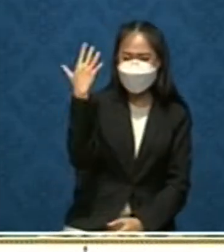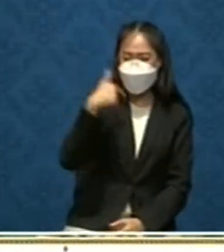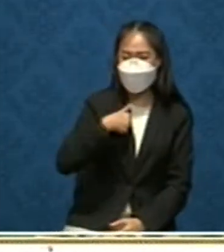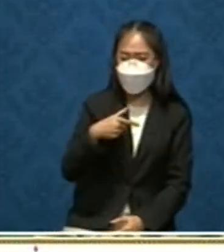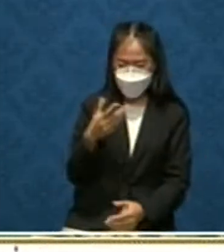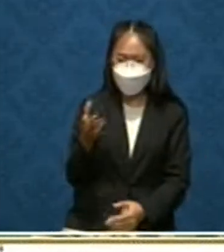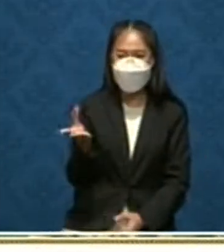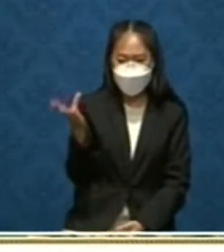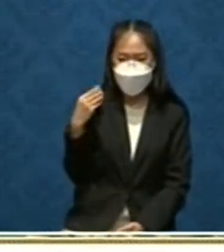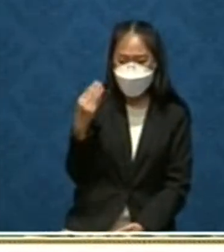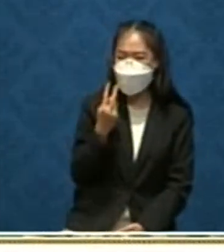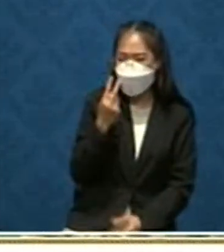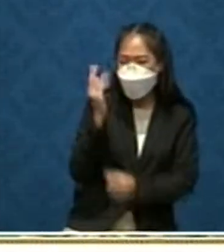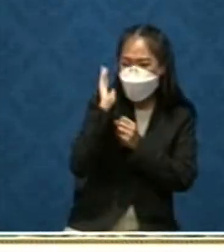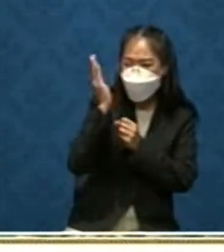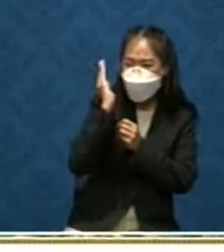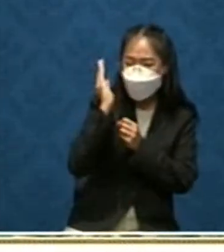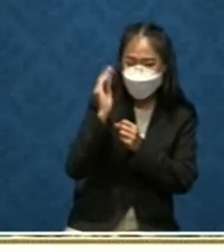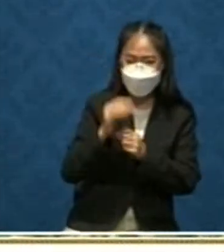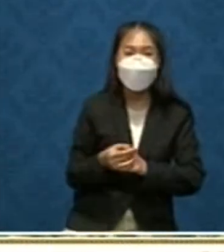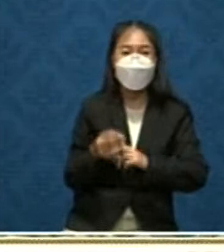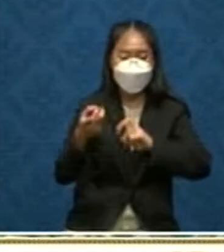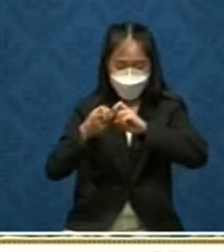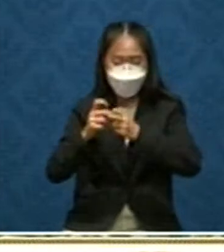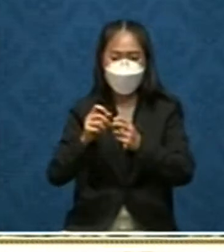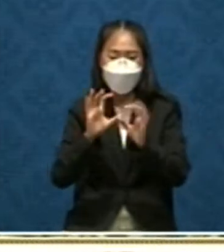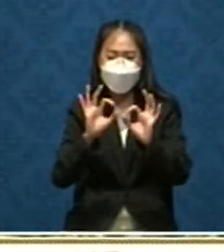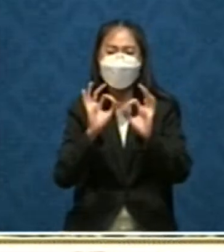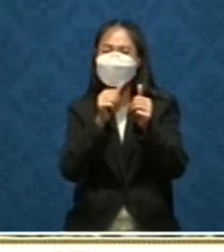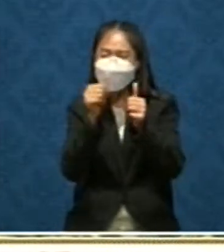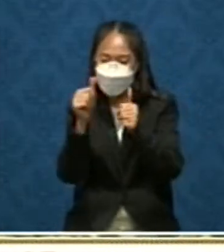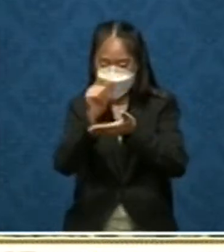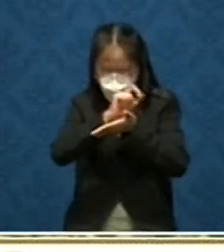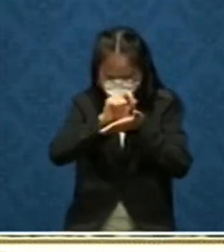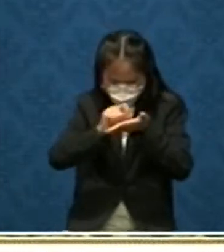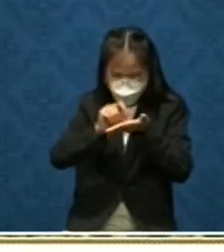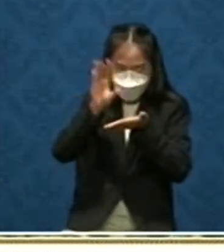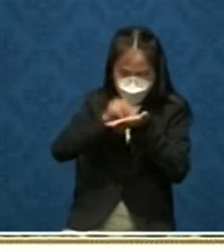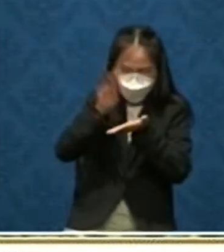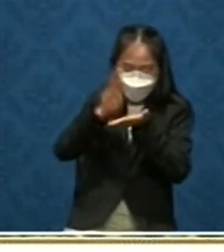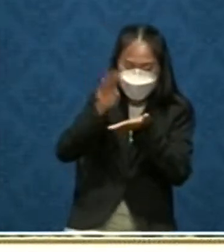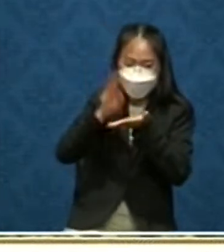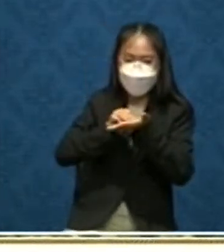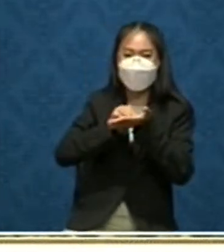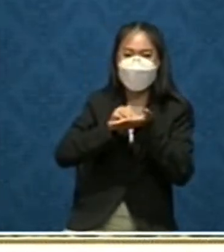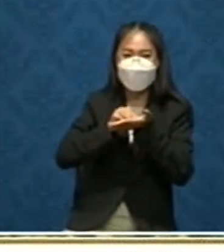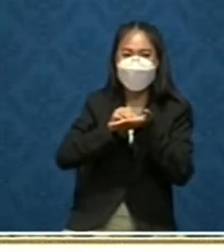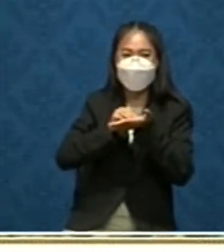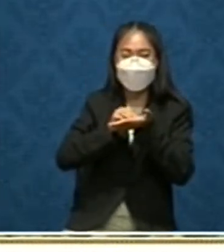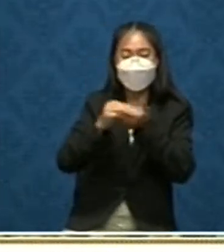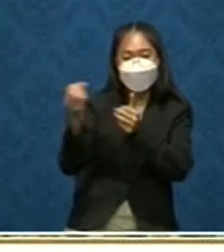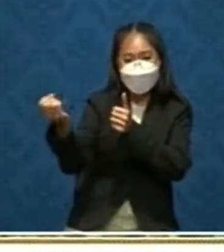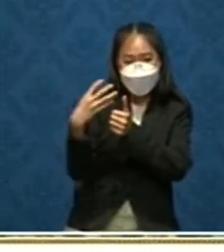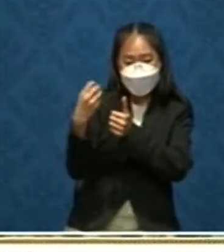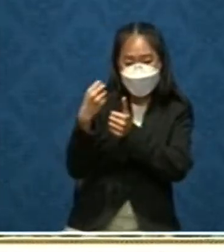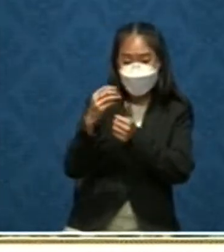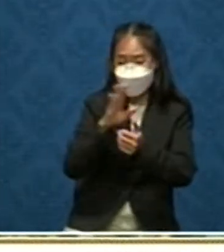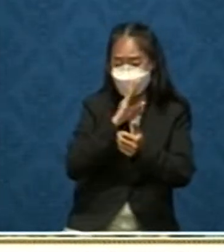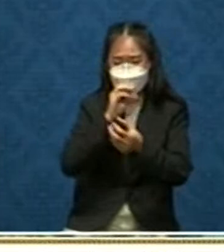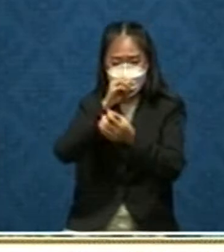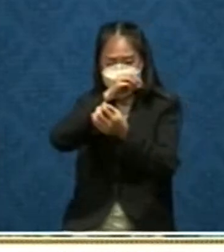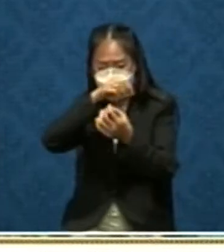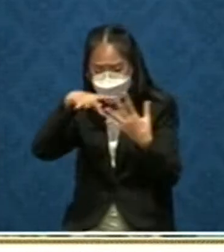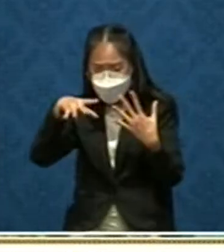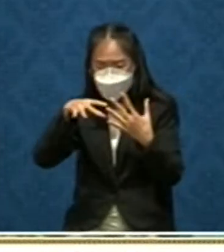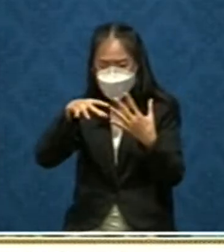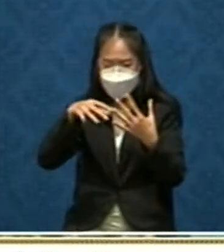ว เรื่องทผมก็รับไ้ ผมก็จดไว้ นะหลายเรื่องที่มันไม่ตรง ไม่ถูกต